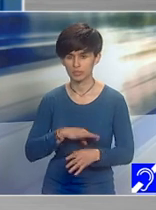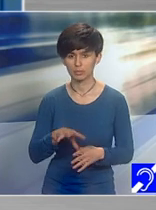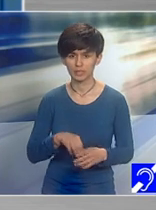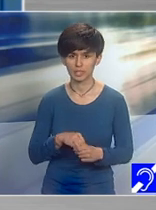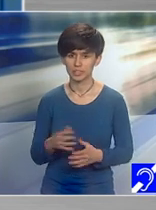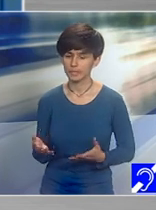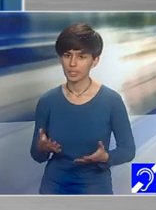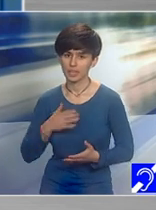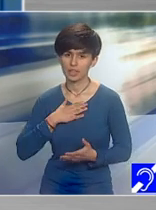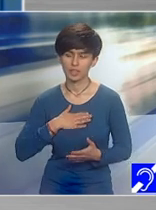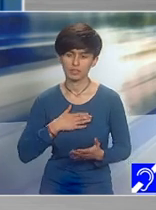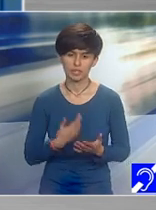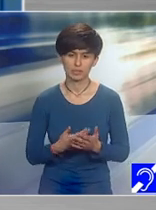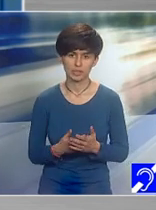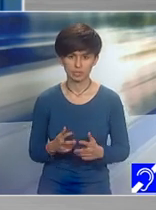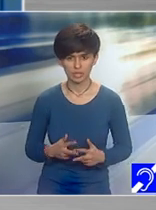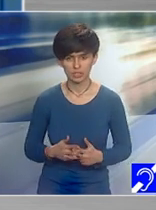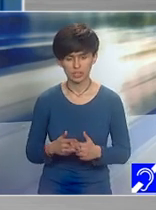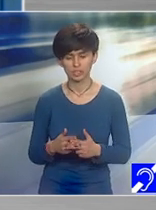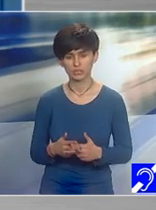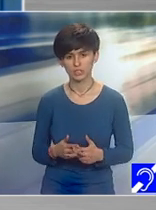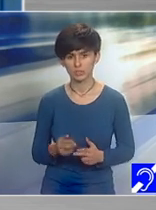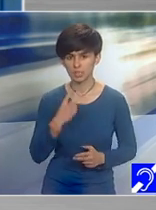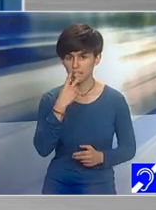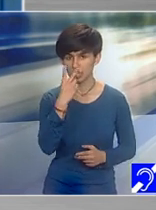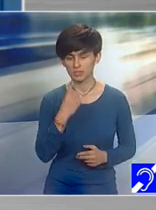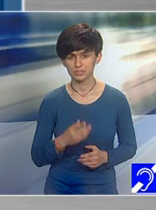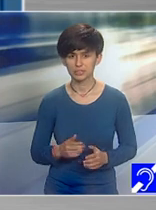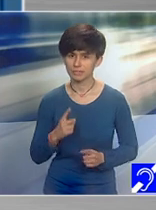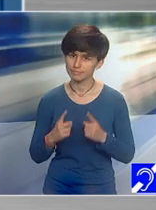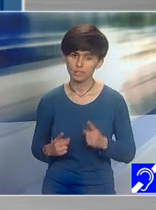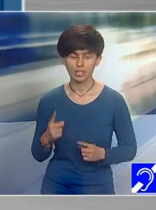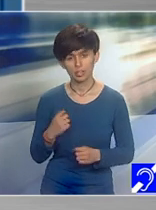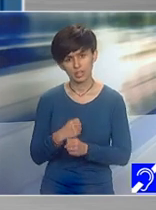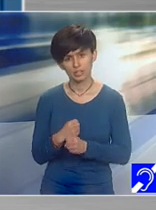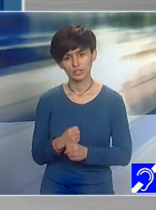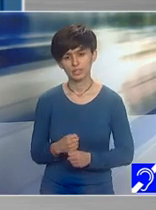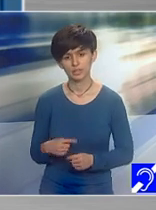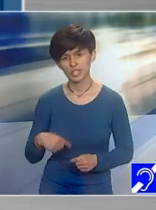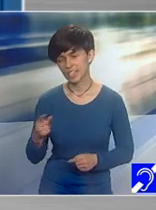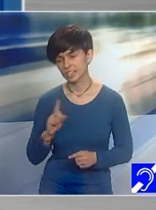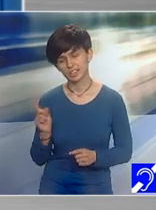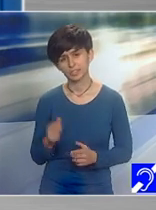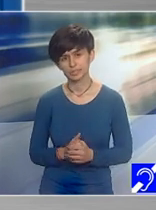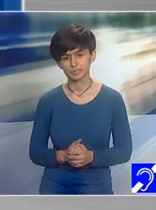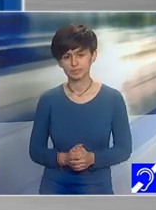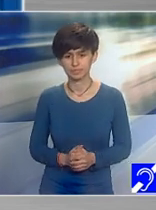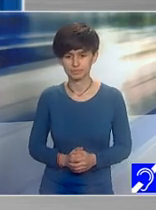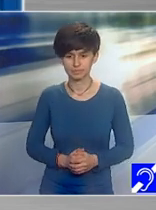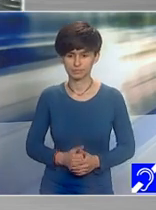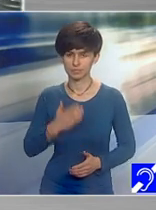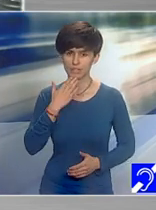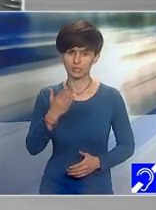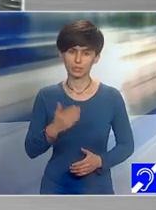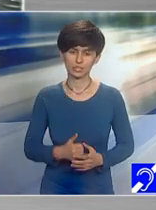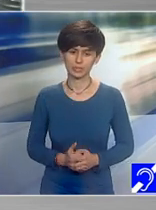încât să ajutăm, fiindcă am văzut o parte sunt făcute, o parte nu. Iar cei care nu, pentru care nu sunt făcute, se simt nedreptățiți. Vă mulțumesc